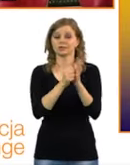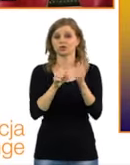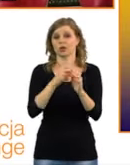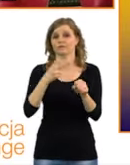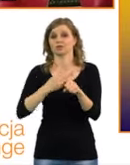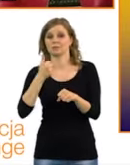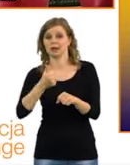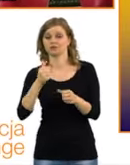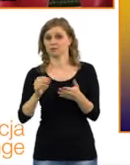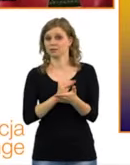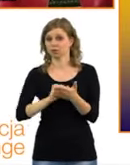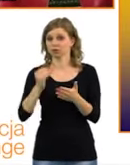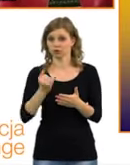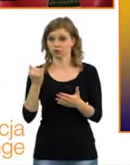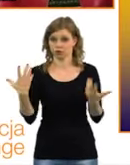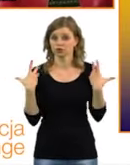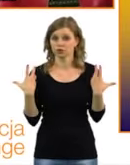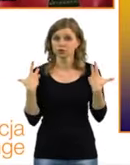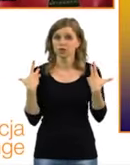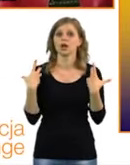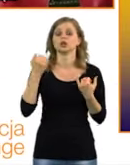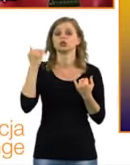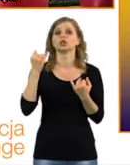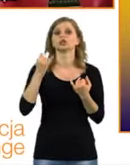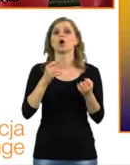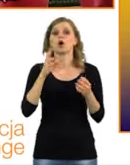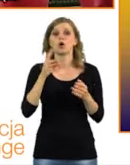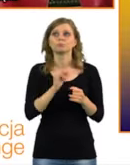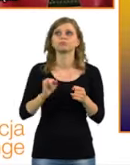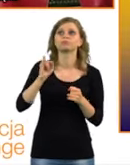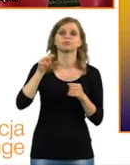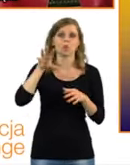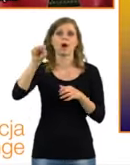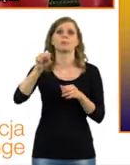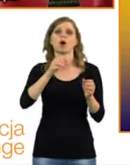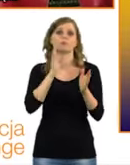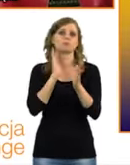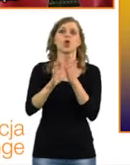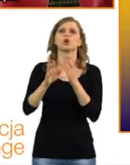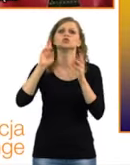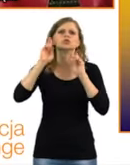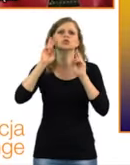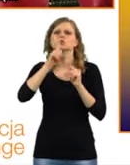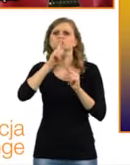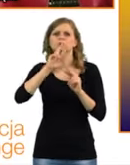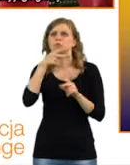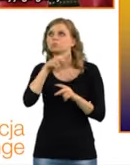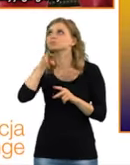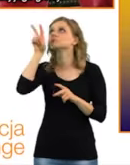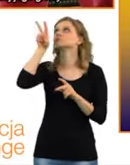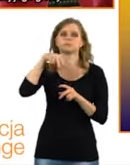Między 16 a 21 miesiącem życia dziecko lokalizuje bezpośrednio ciche źródło